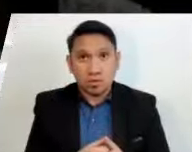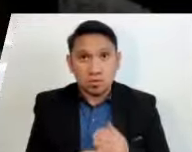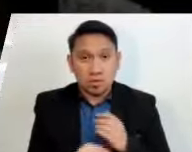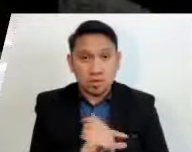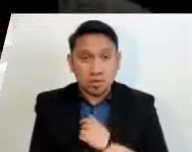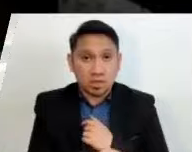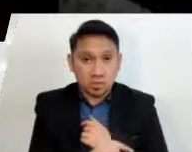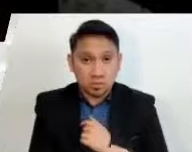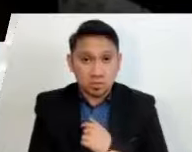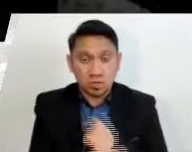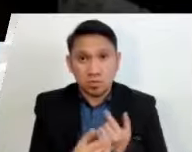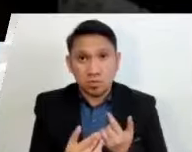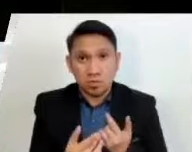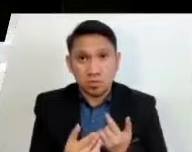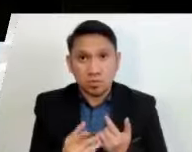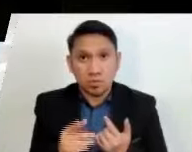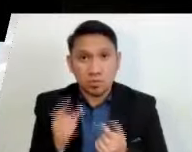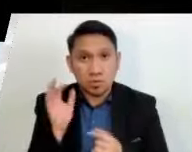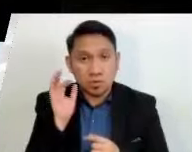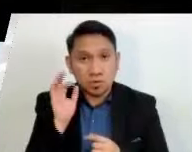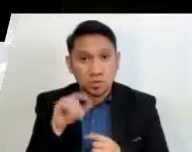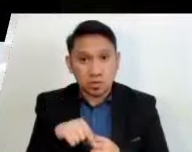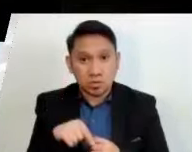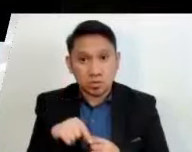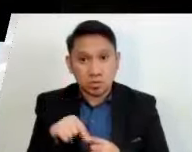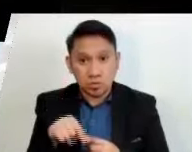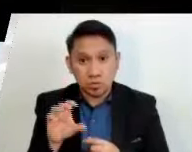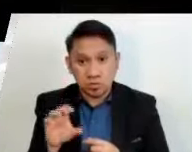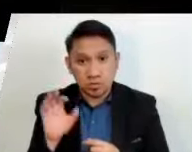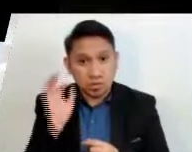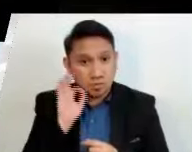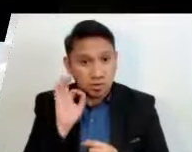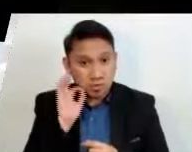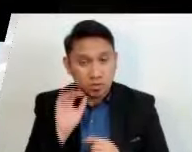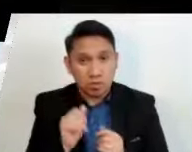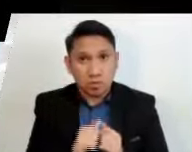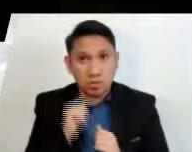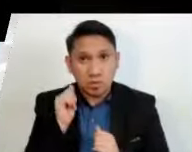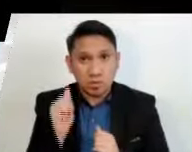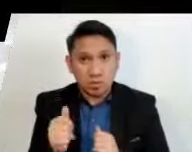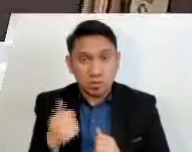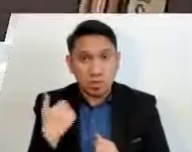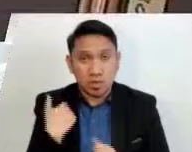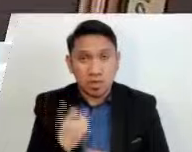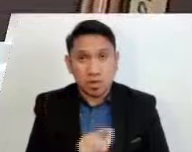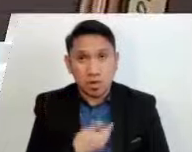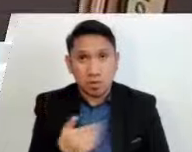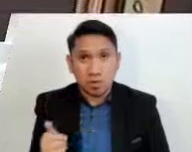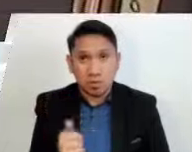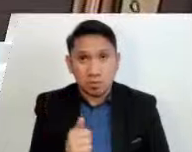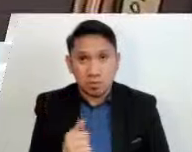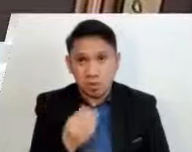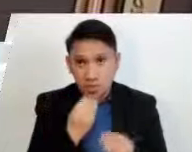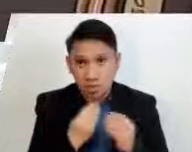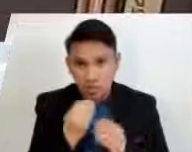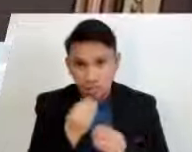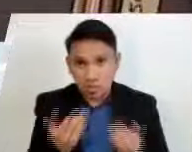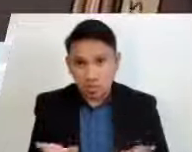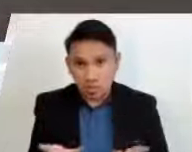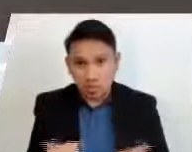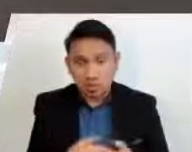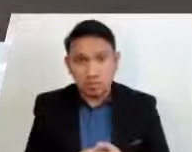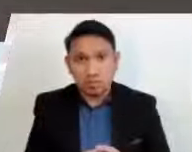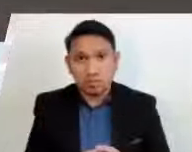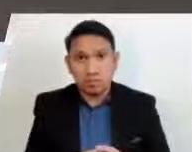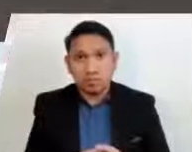Fairview, malayo na kasi po si Ring. Yung gagastuhin na lang namin na pamasahe, ikain na lang namin dito. Tulad nila, ang iba pang di na